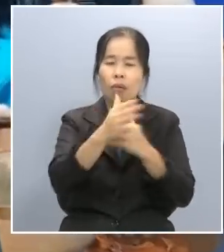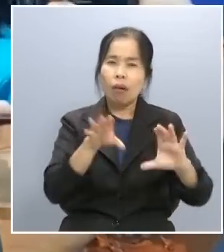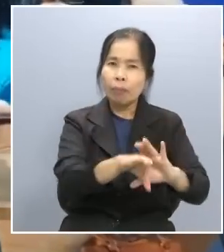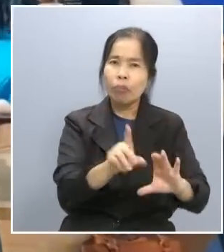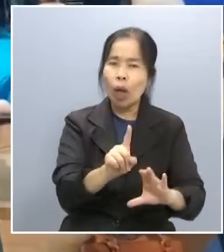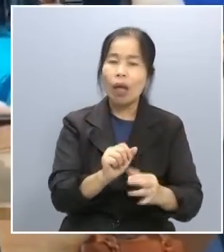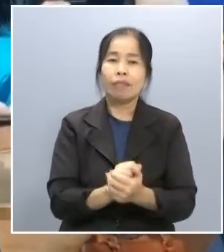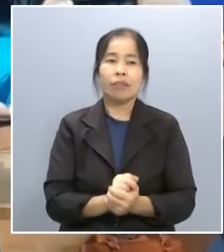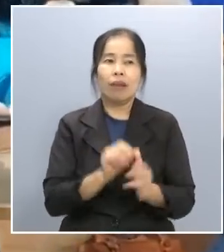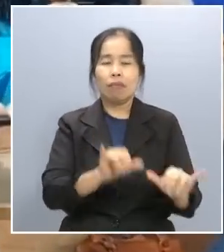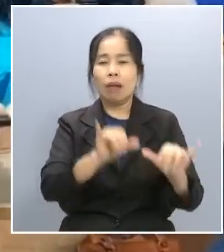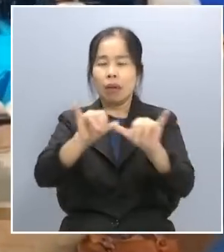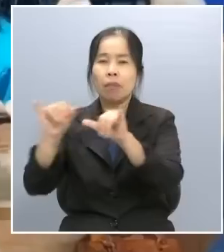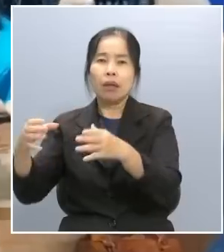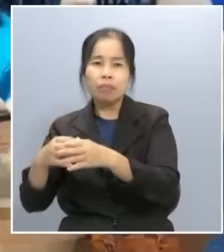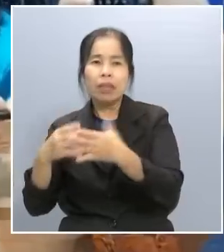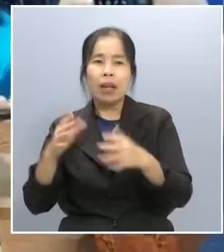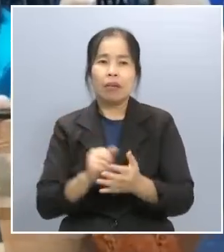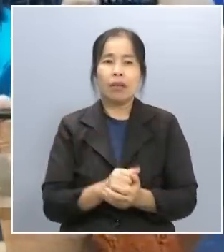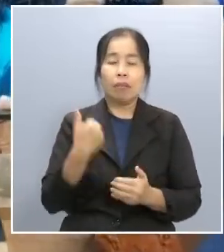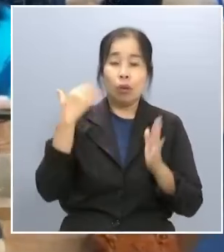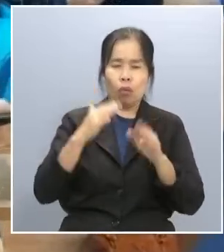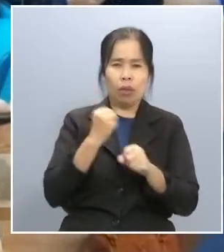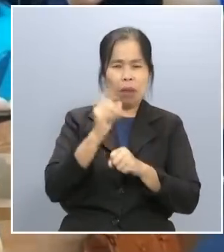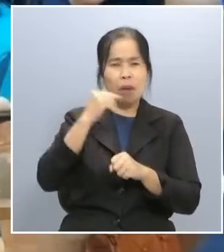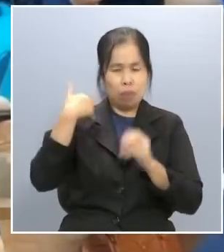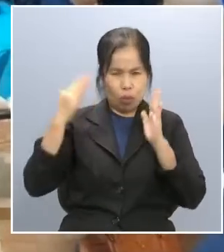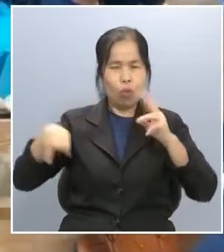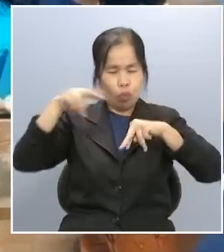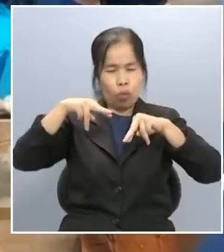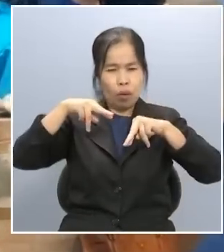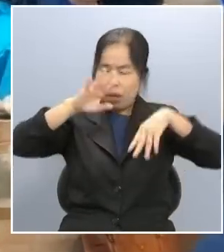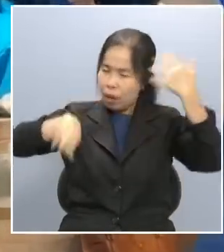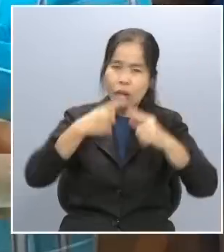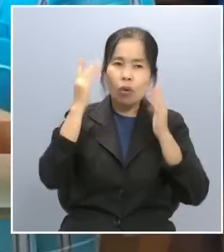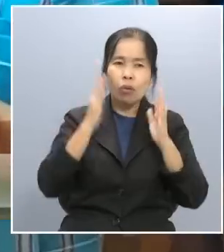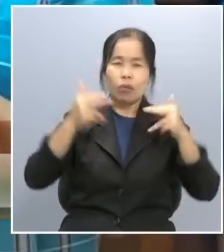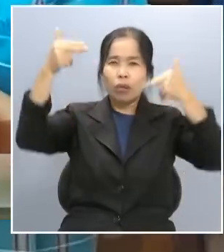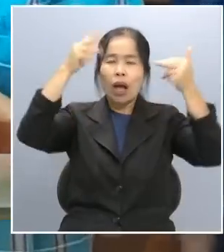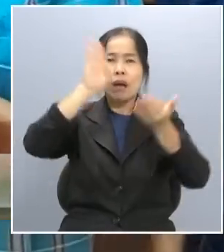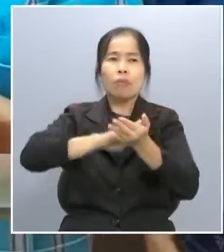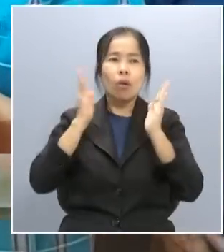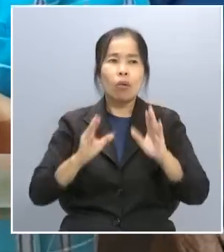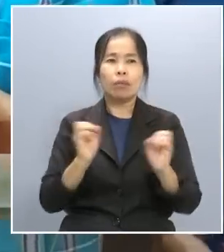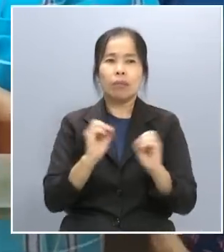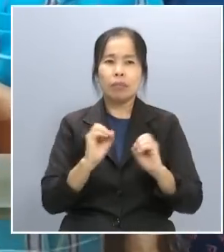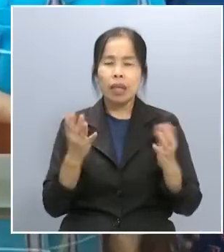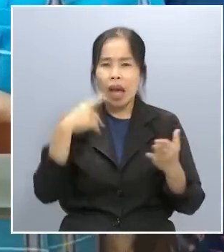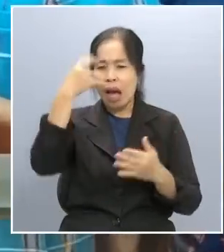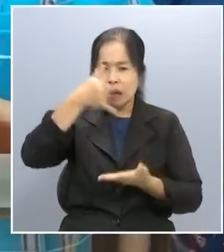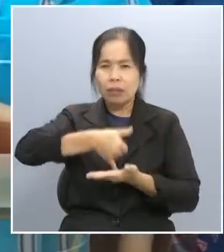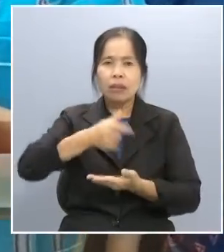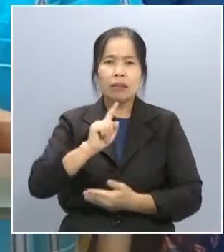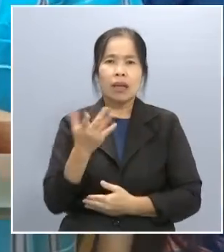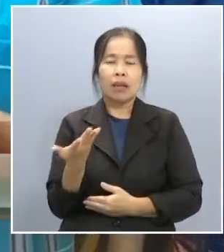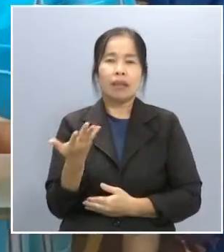ด้วยอ่ะค่ะว่าย้ายไปเก็บอีกจุดนึงตอนแรกทางเจ้าหน้าที่บอกมีคนอยู่ 1คนแต่ไปดูวงจรปิดอ้าวไม่ได้มีคนอยู่ 1คนมีใครก็ไม่รู้มายืนอยู่